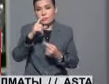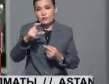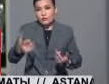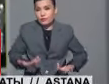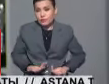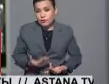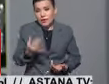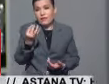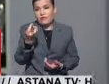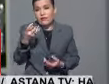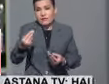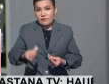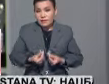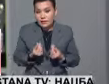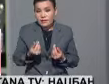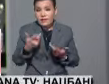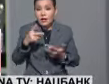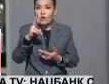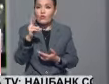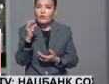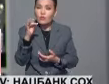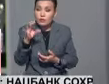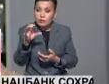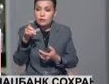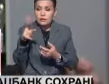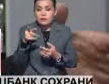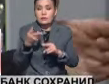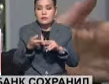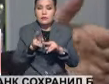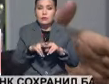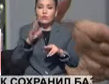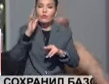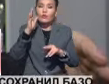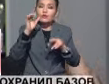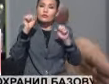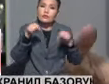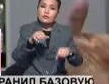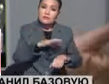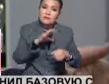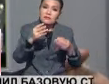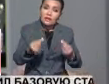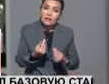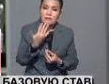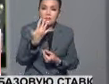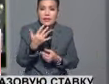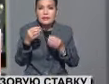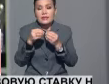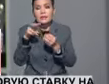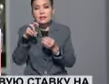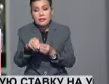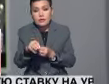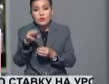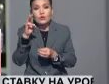инфляция влияет. А на курс, ну, естественно, она в будущем может быть влиять через 5-10 лет, да,